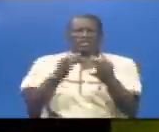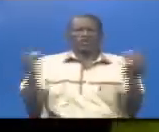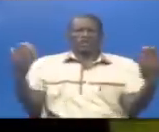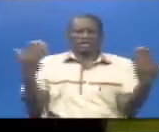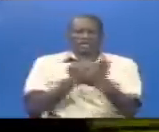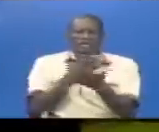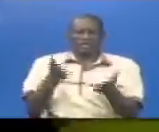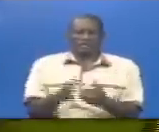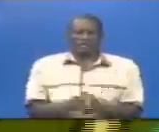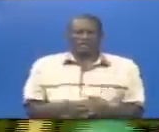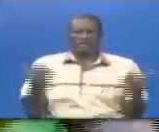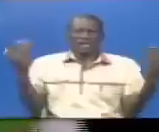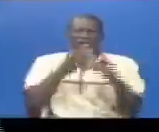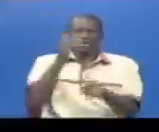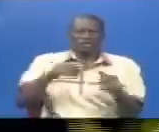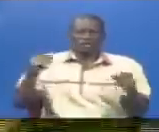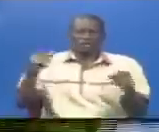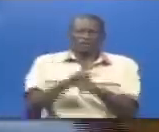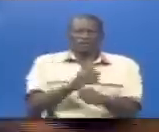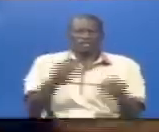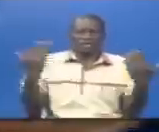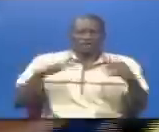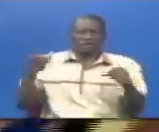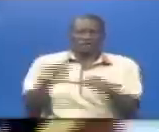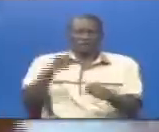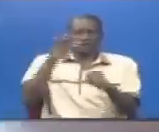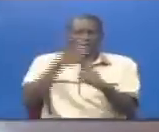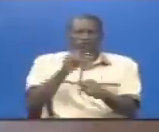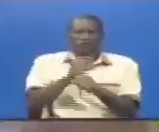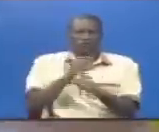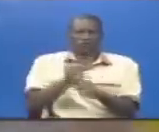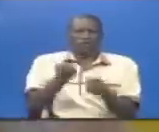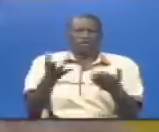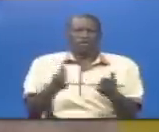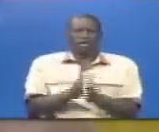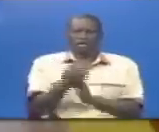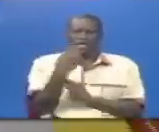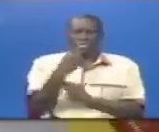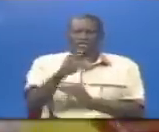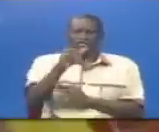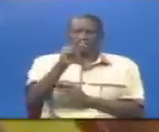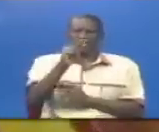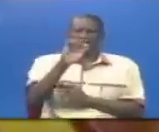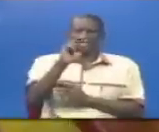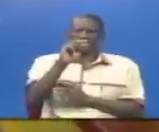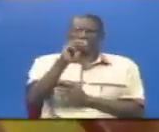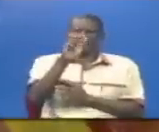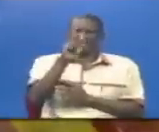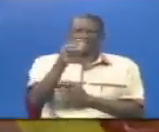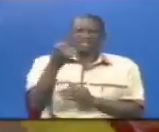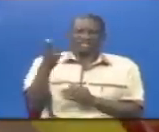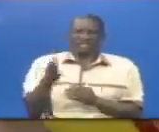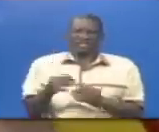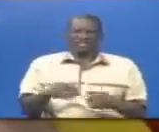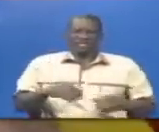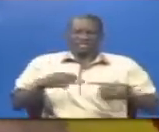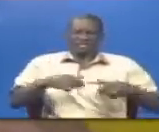sana, usiku ambao umejawa na shughuli chungu nzima. Na muona Kindiki Kithure ndio huyo